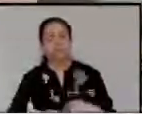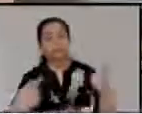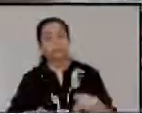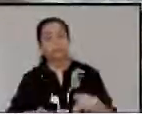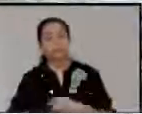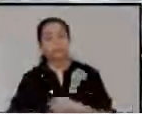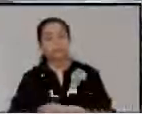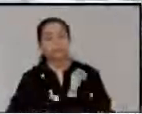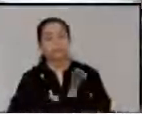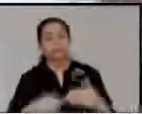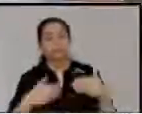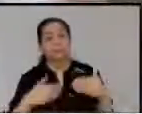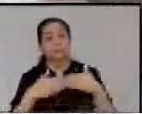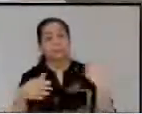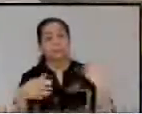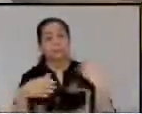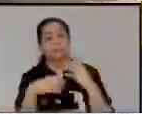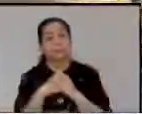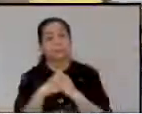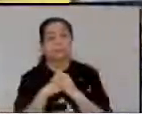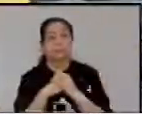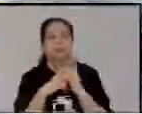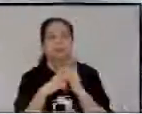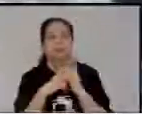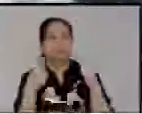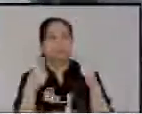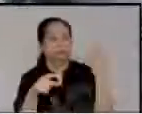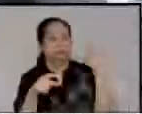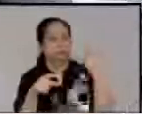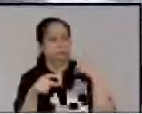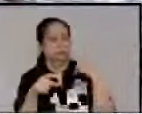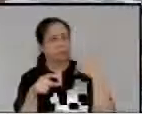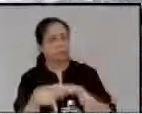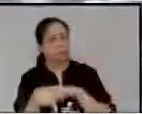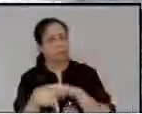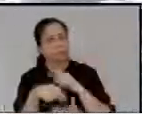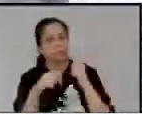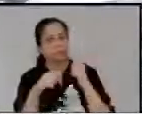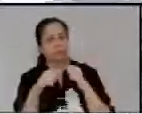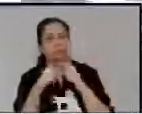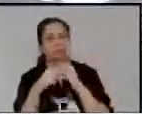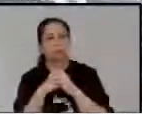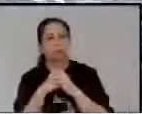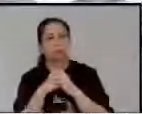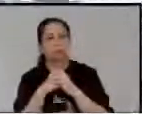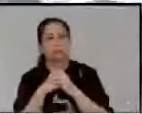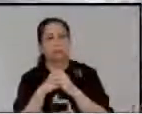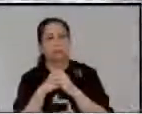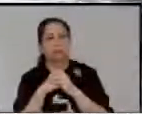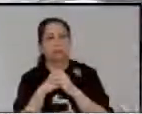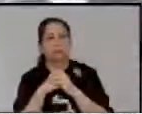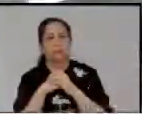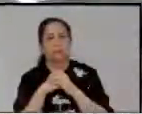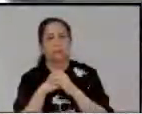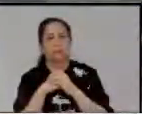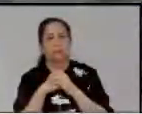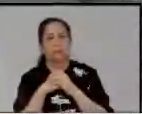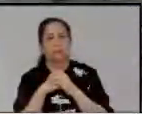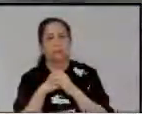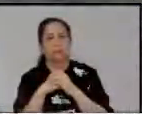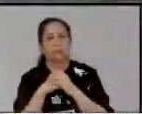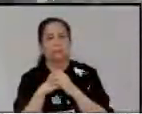alon. Sabi ko, huwag ka na dyan, mag-ano na tayo, iligpit na natin yung mga gamit natin para may makuha pa tayo.